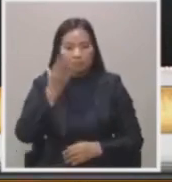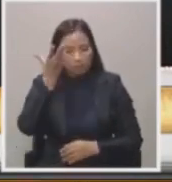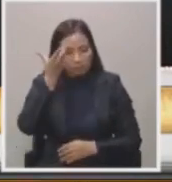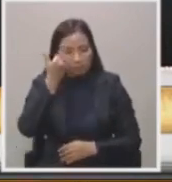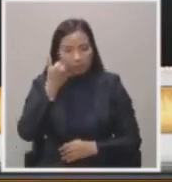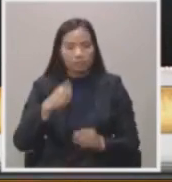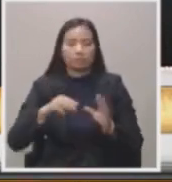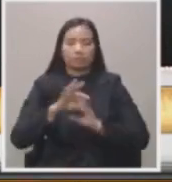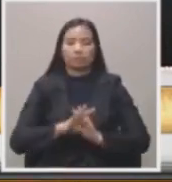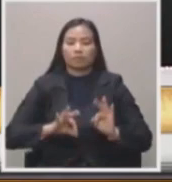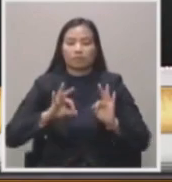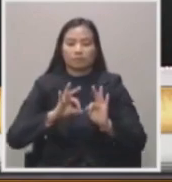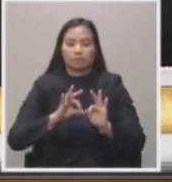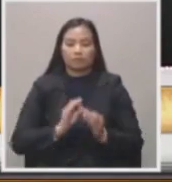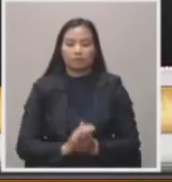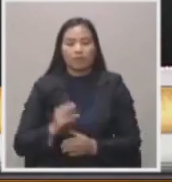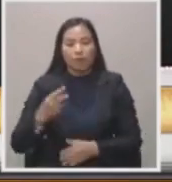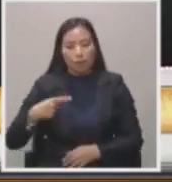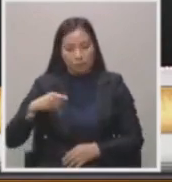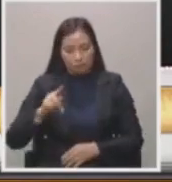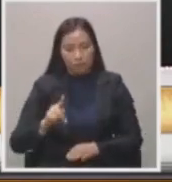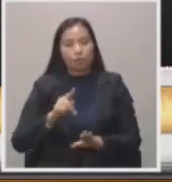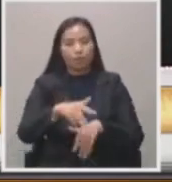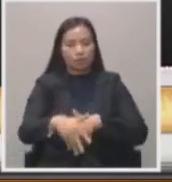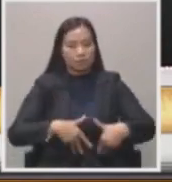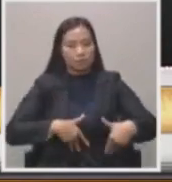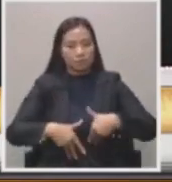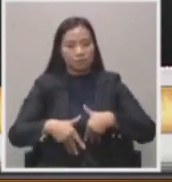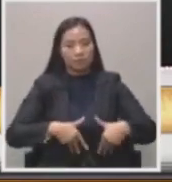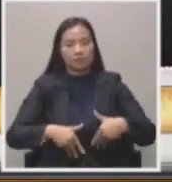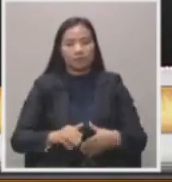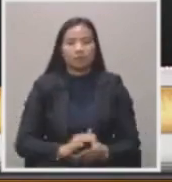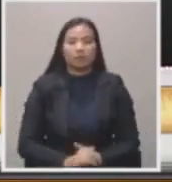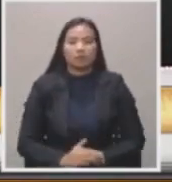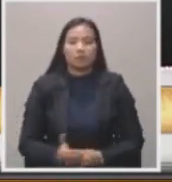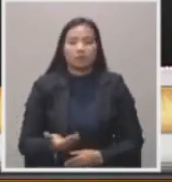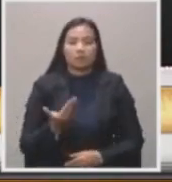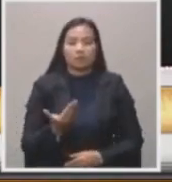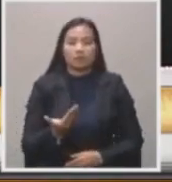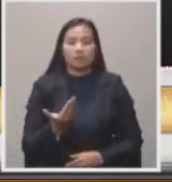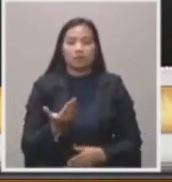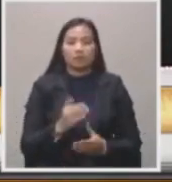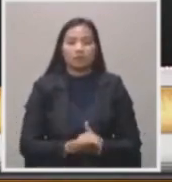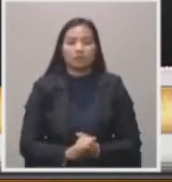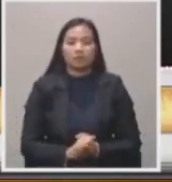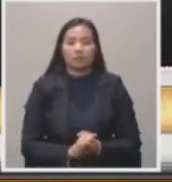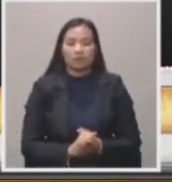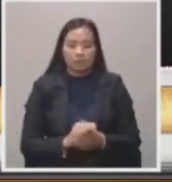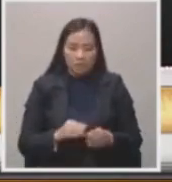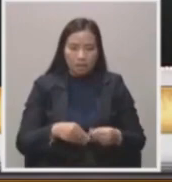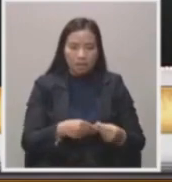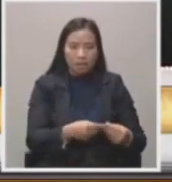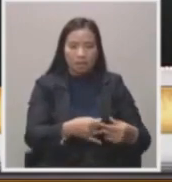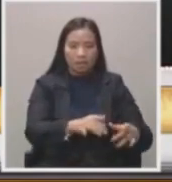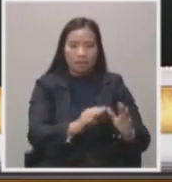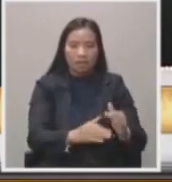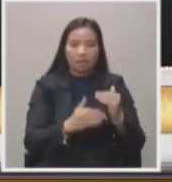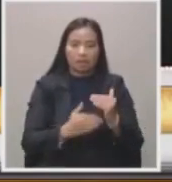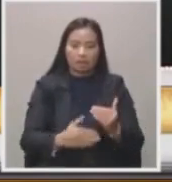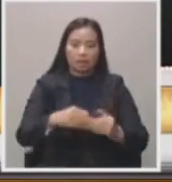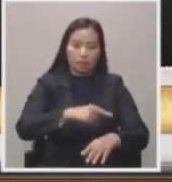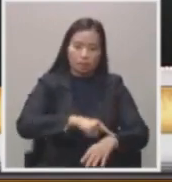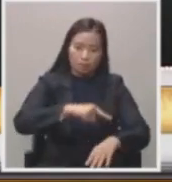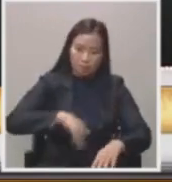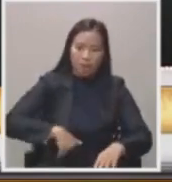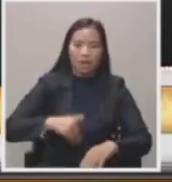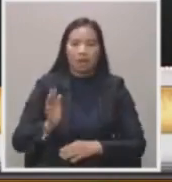ญก็คือหลักประกันที่จะเกิดประโยชน์กับพี่น้องประชาชนนั้นเราคงไม่ควรที่จะปล่อยให้ไปกำหนดในภายหลังผ